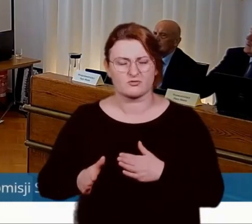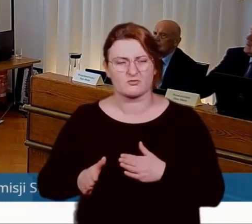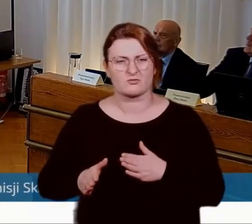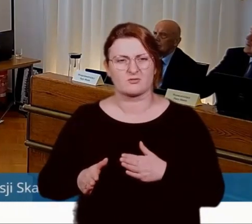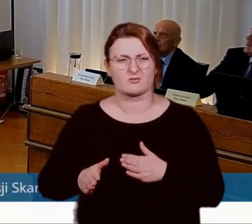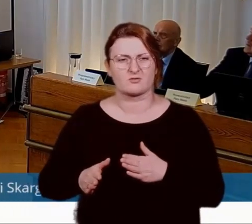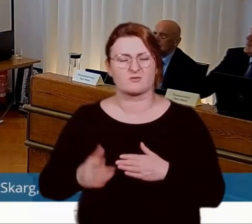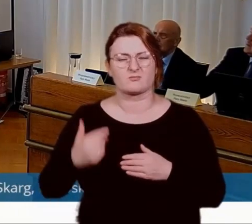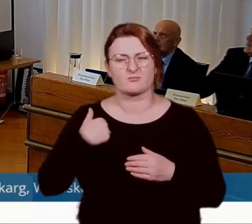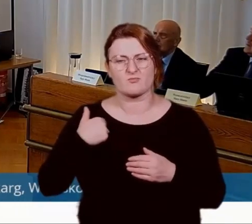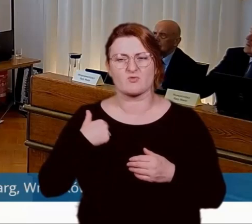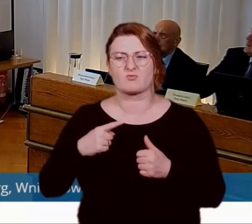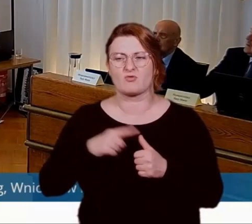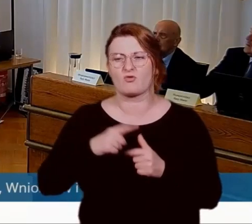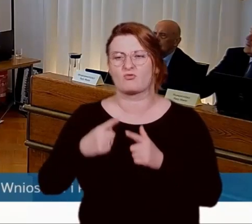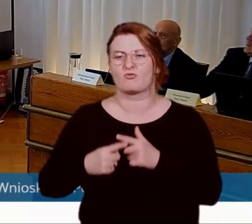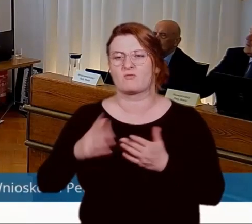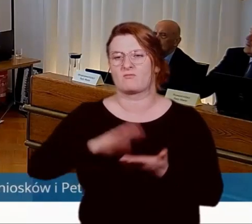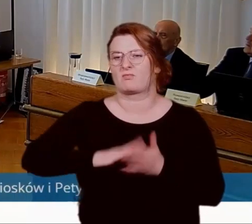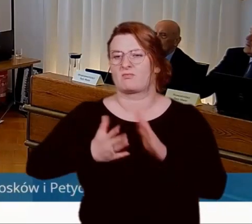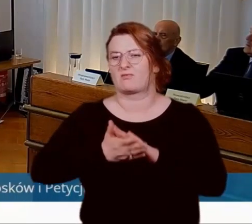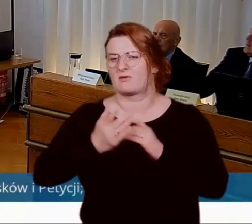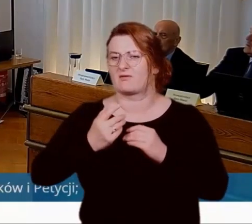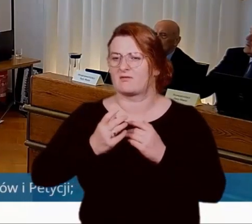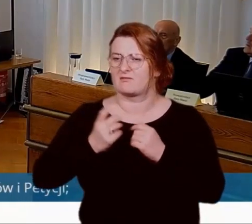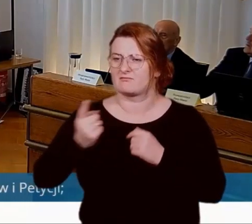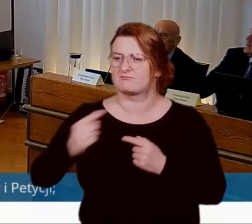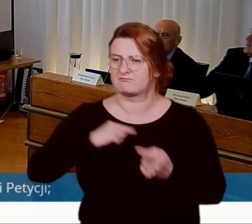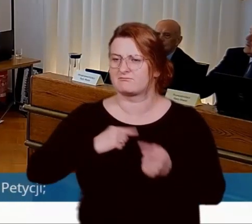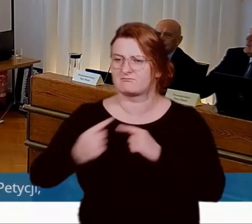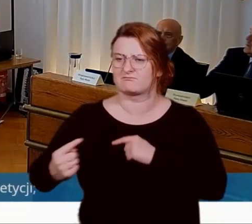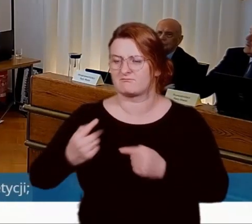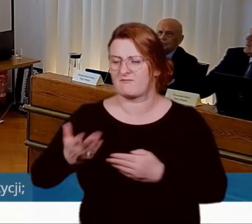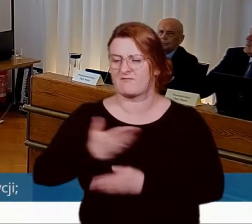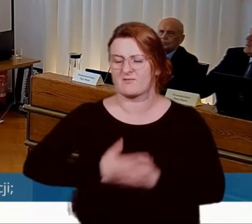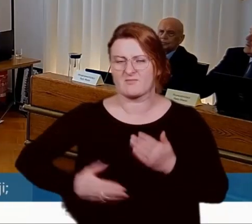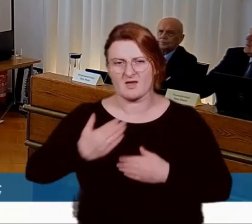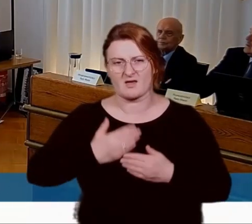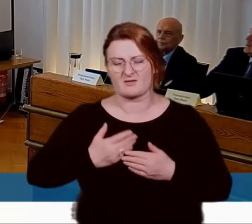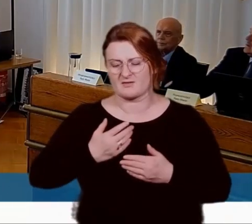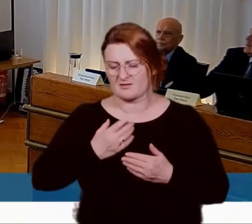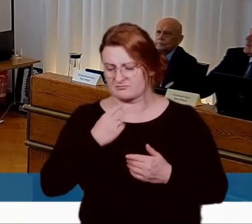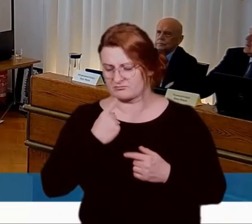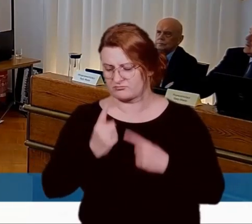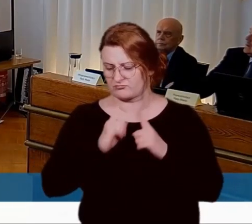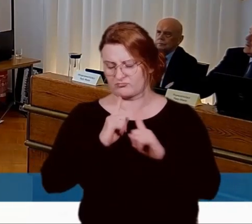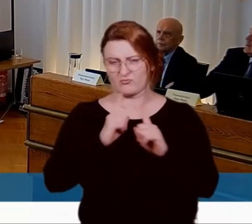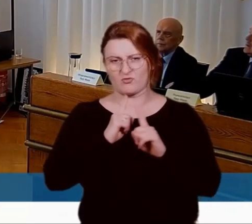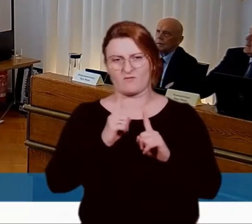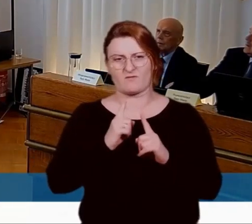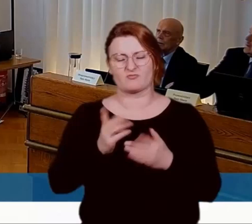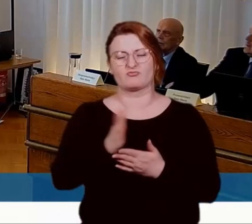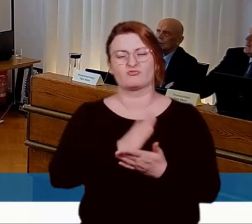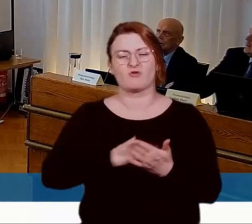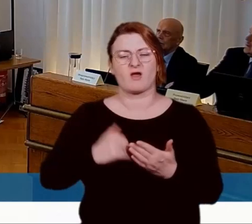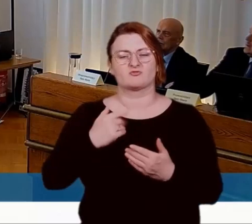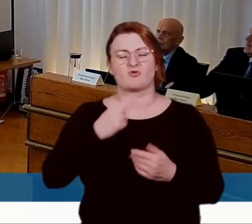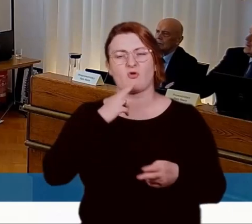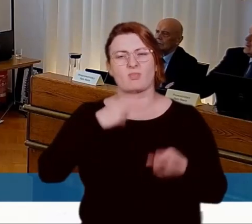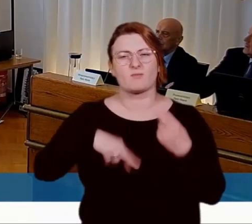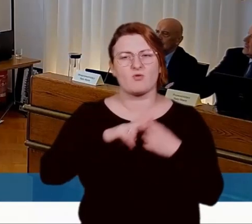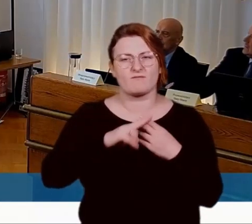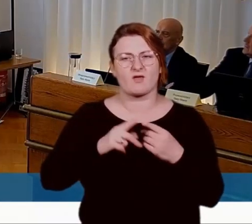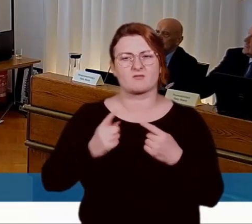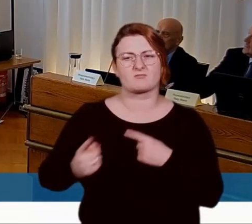się argumentami faktycznie merytorycznymi, i część argumentów, które padły tej komisji,